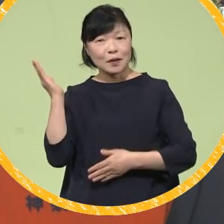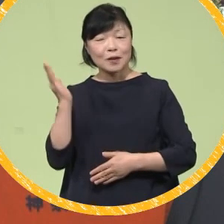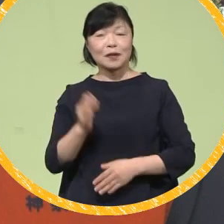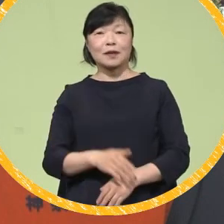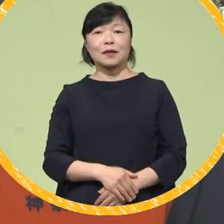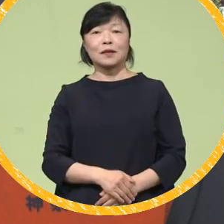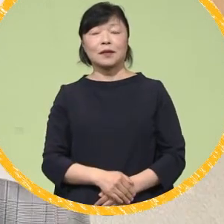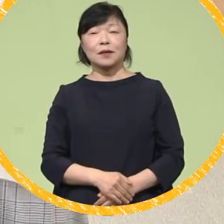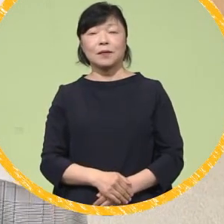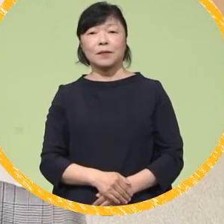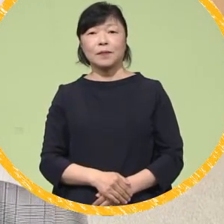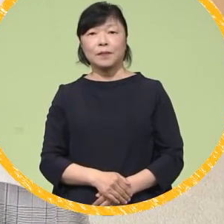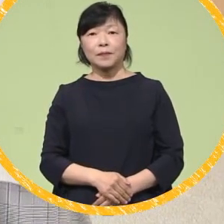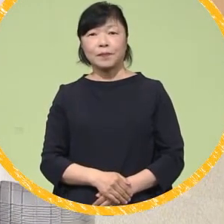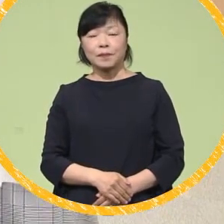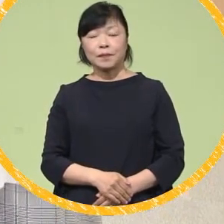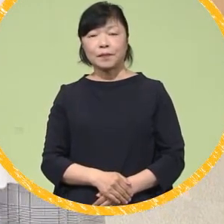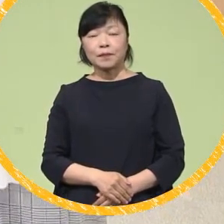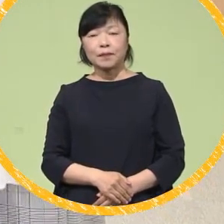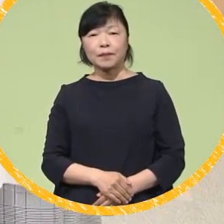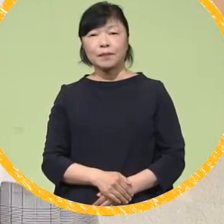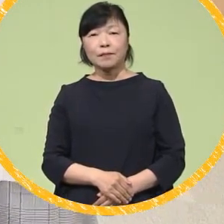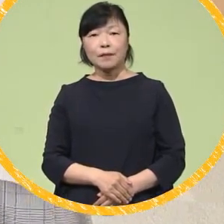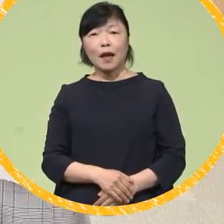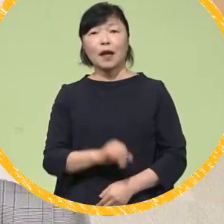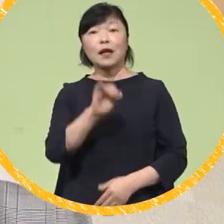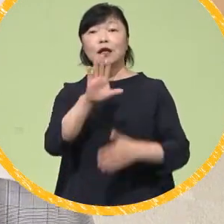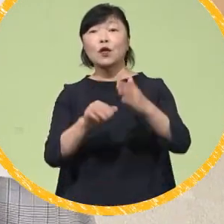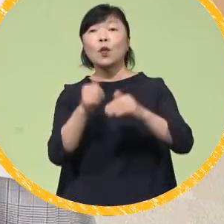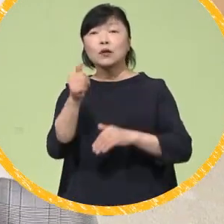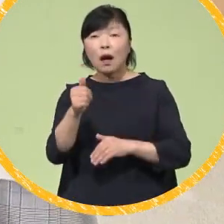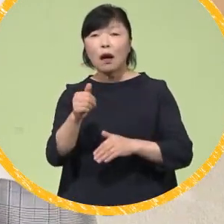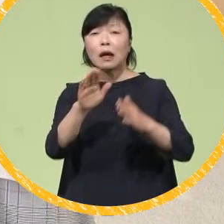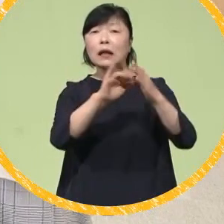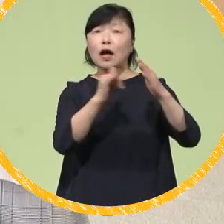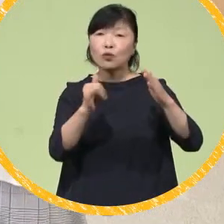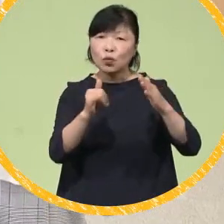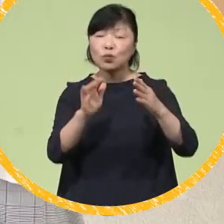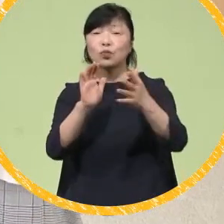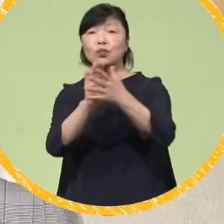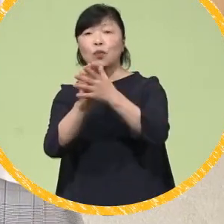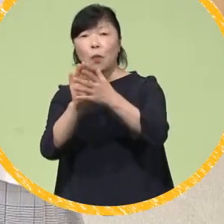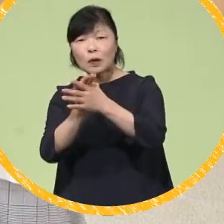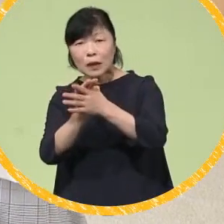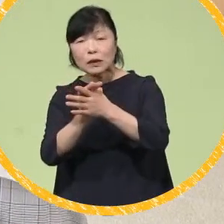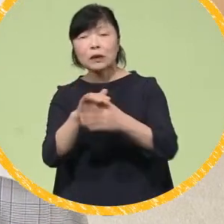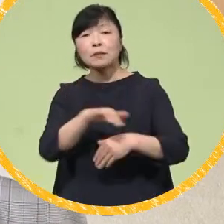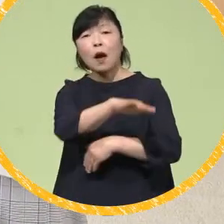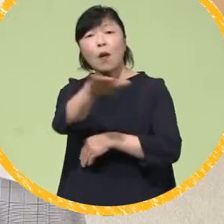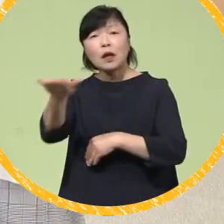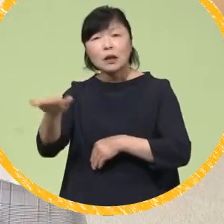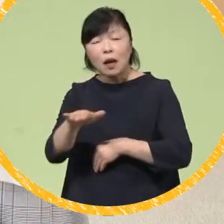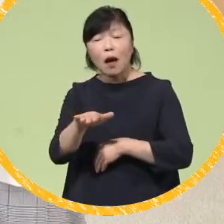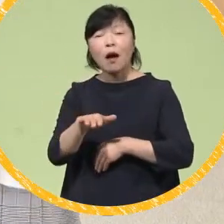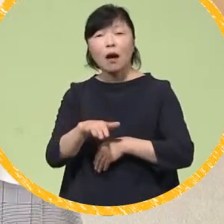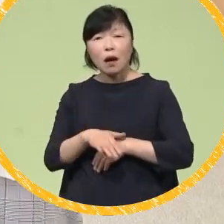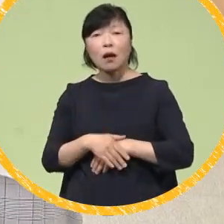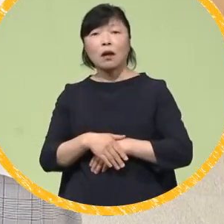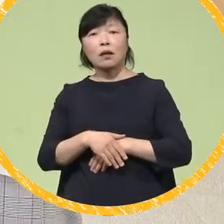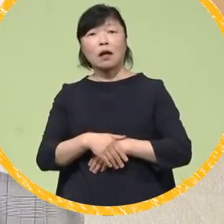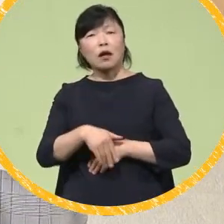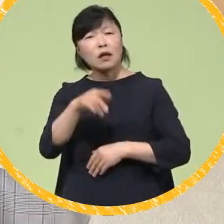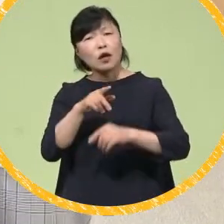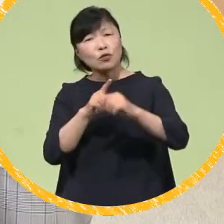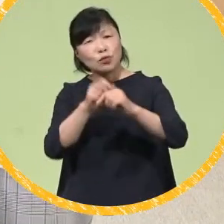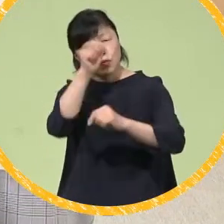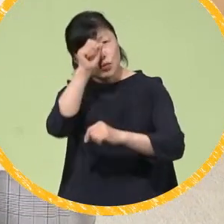。早速なんですが伊藤さん、 はい、 家族や友達仲間周りの人たちが